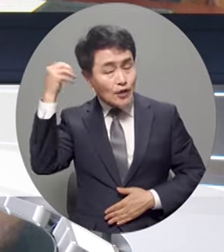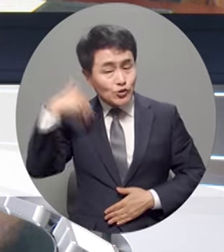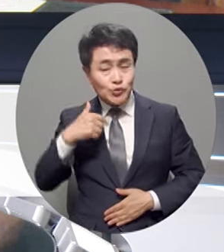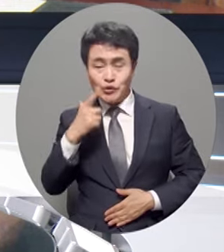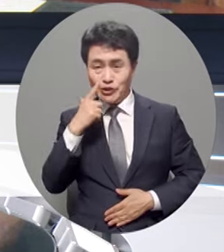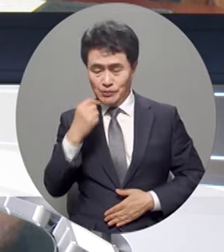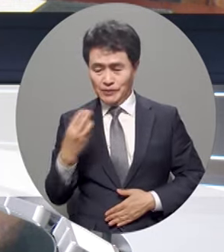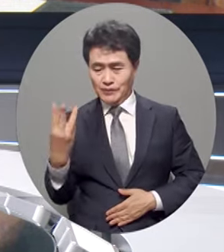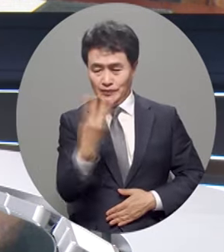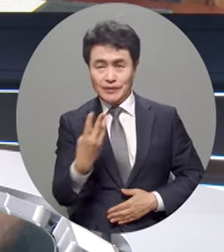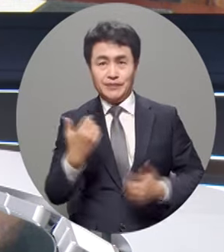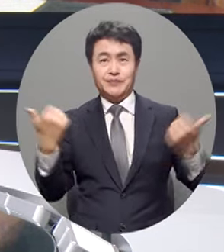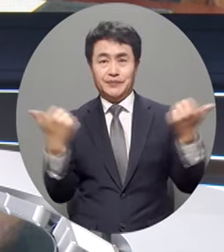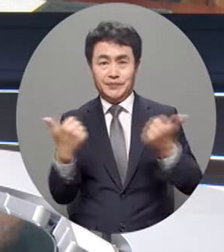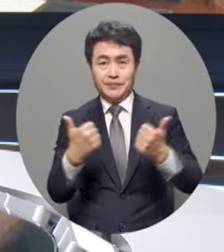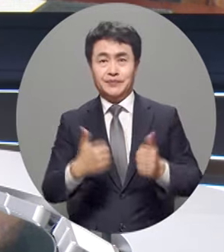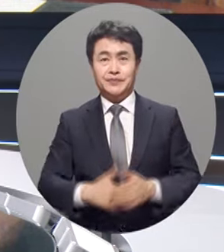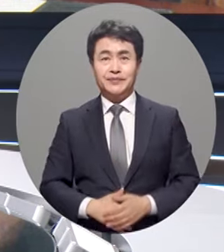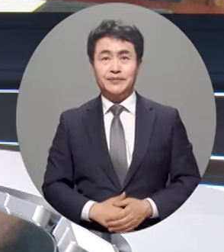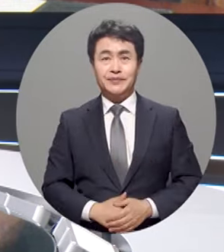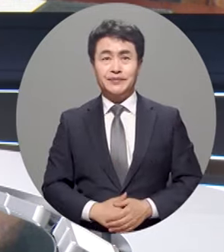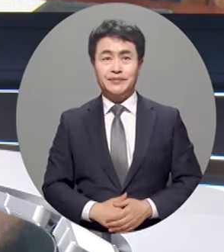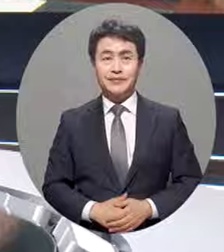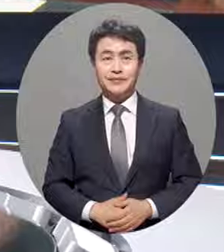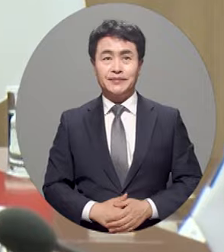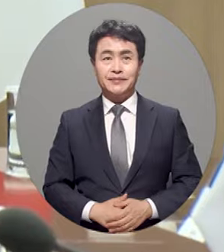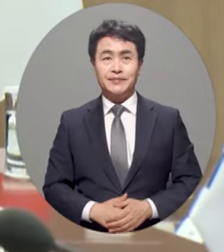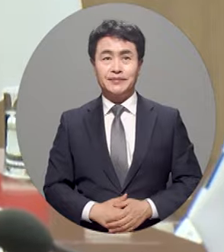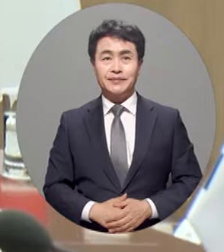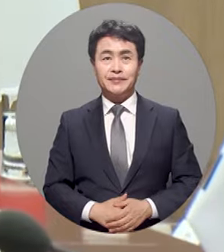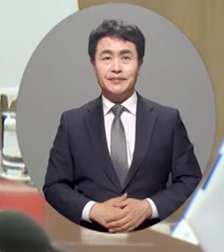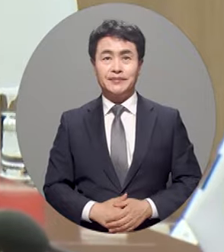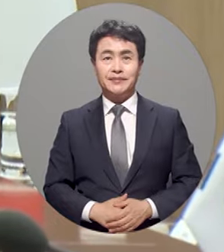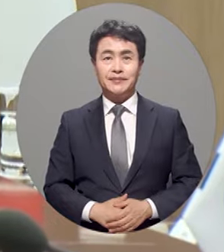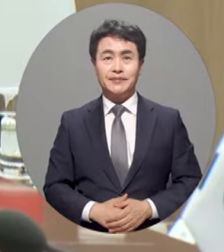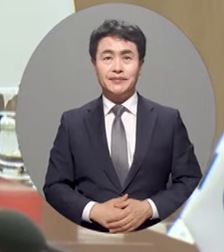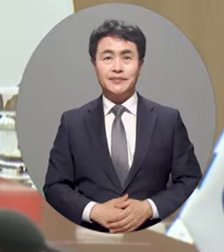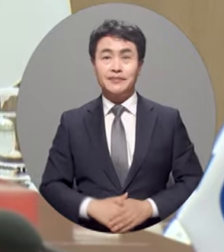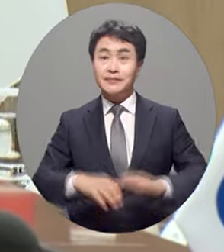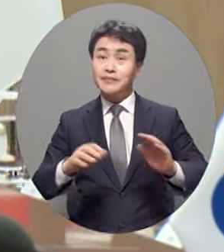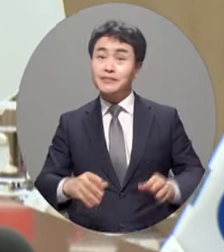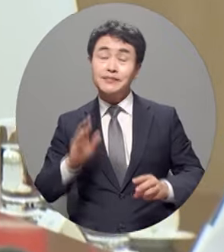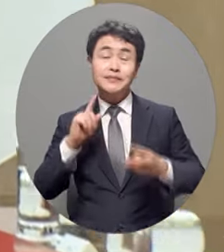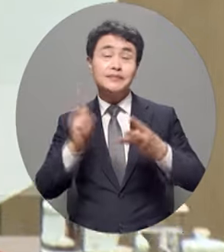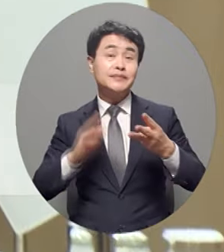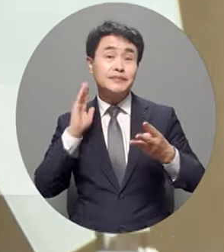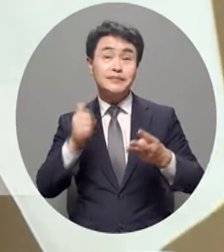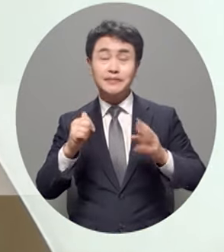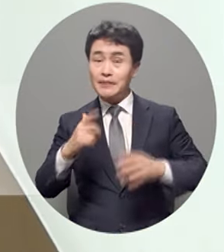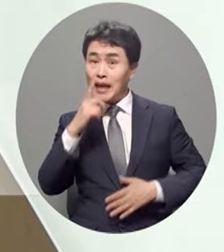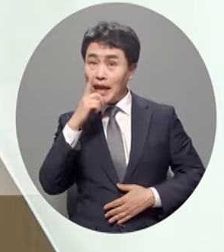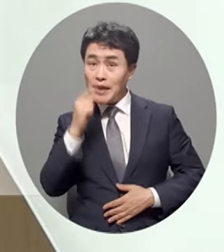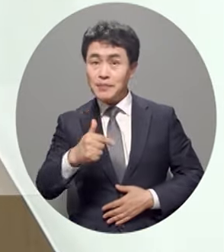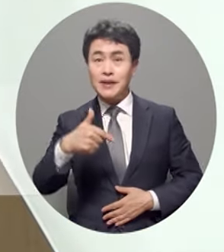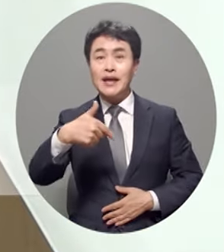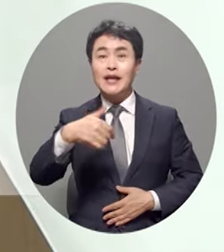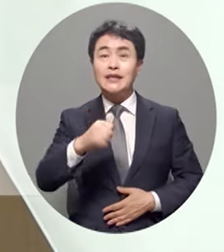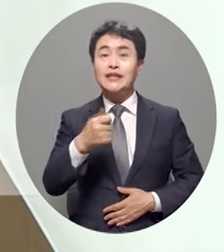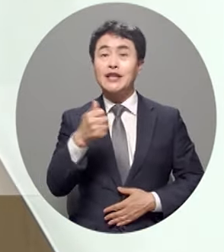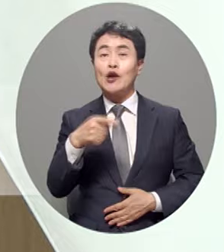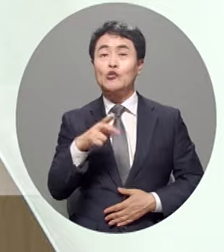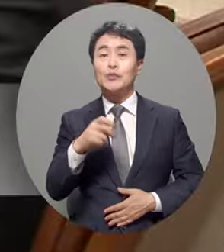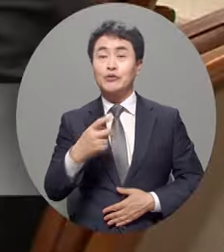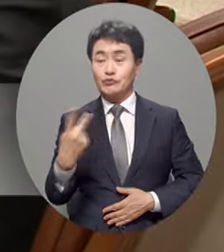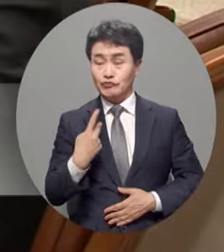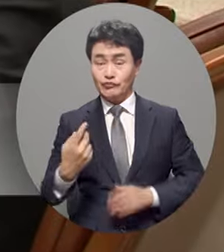만납니다 김지 기자가 전합니다 윤성열 대통령이 일본 기시다 후미요 총리와 양자